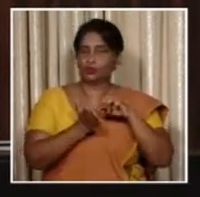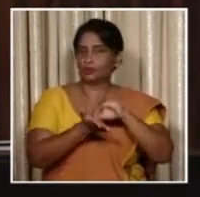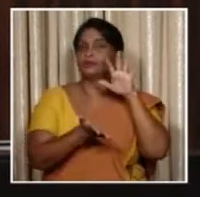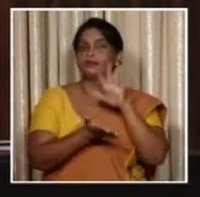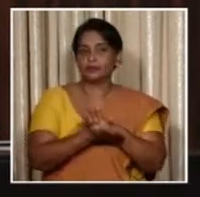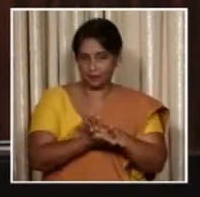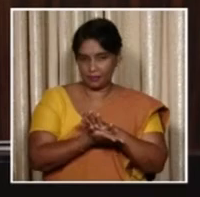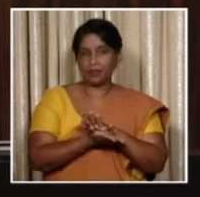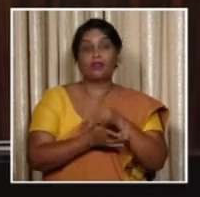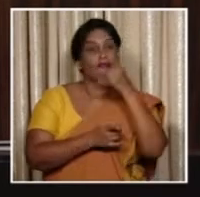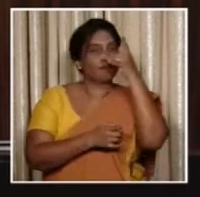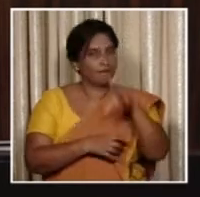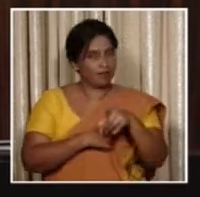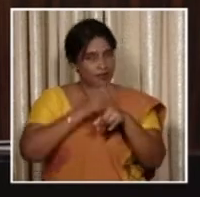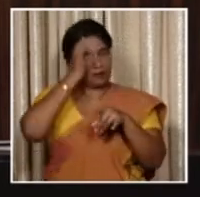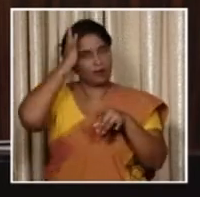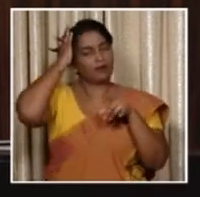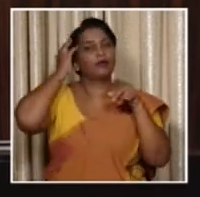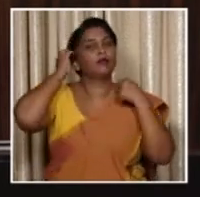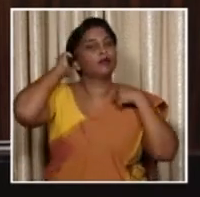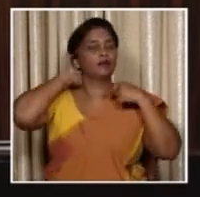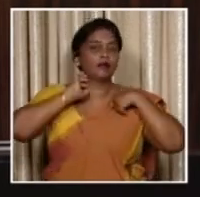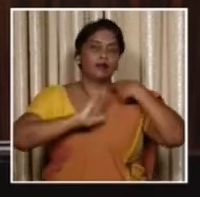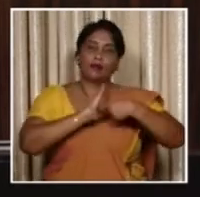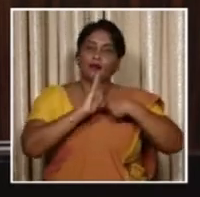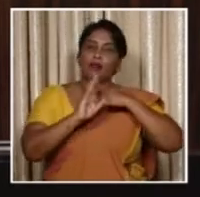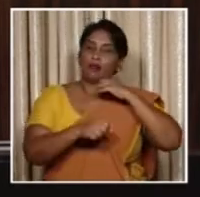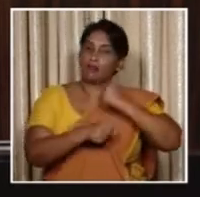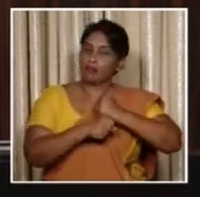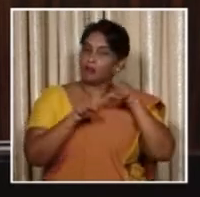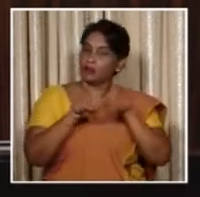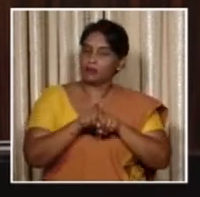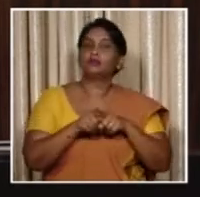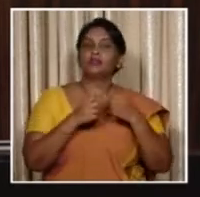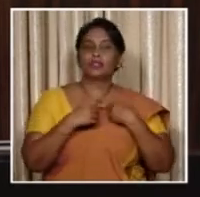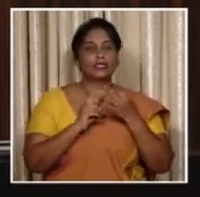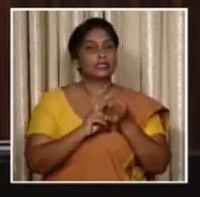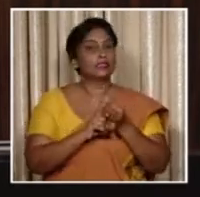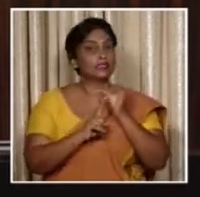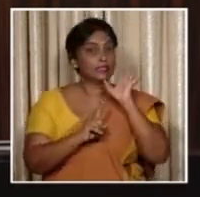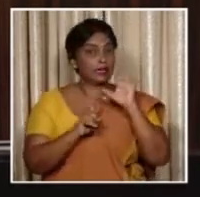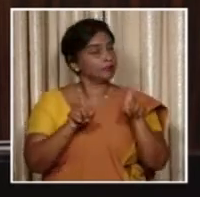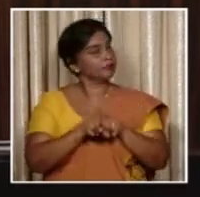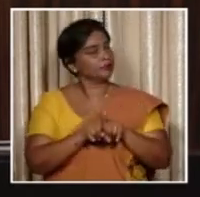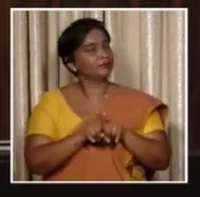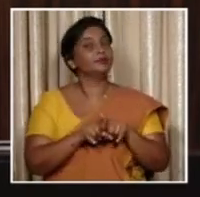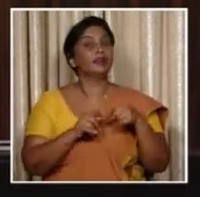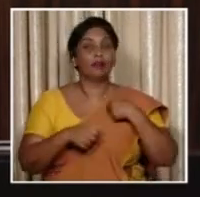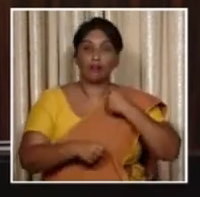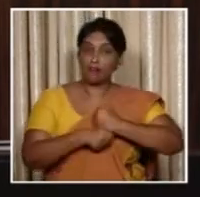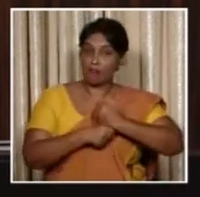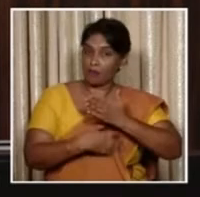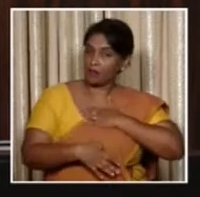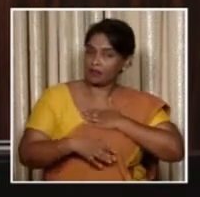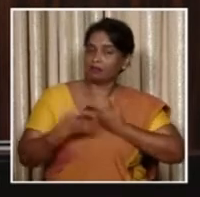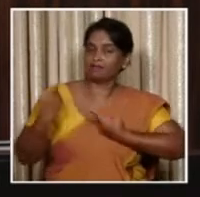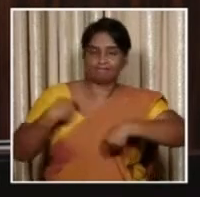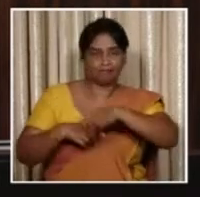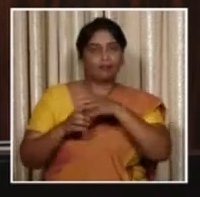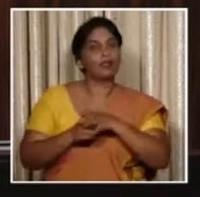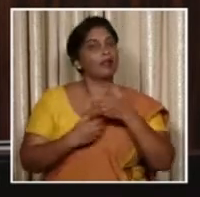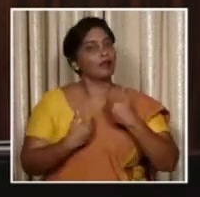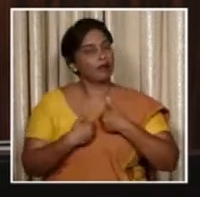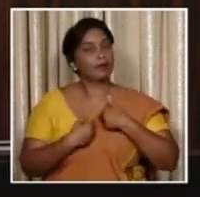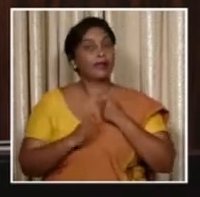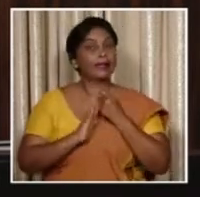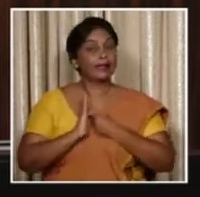යුතුයි. ඒ නිසා අපි රාජ්‍යයක් හැටියට ජනාධිපතිවරයා ලෙසත් අපේ ආණ්ඩුව ලෙසත් අපි